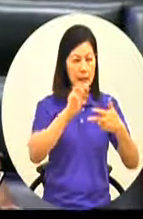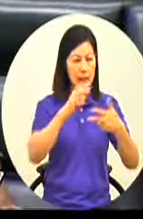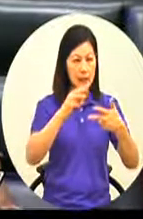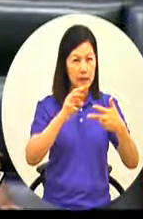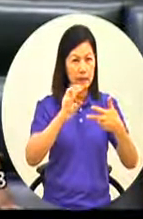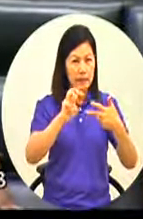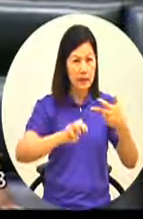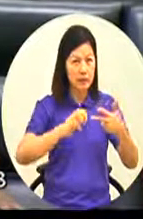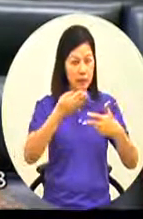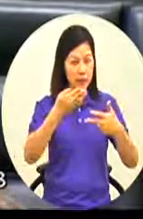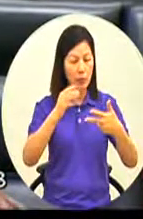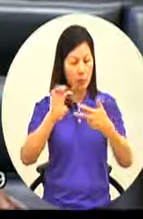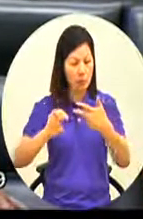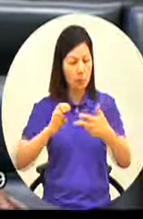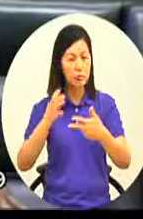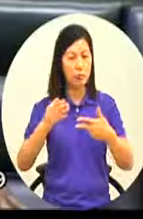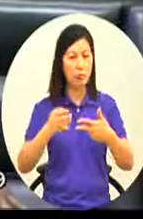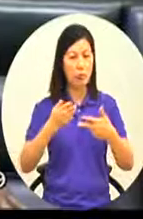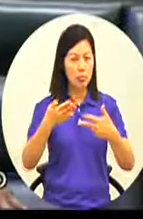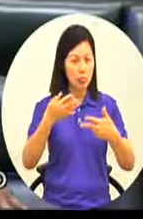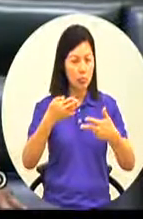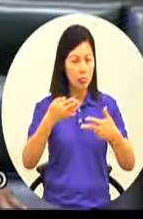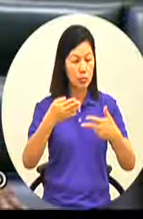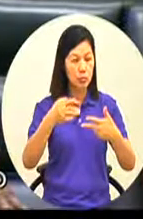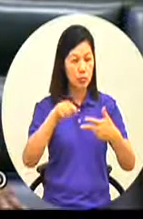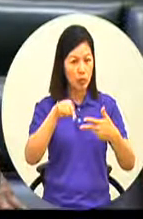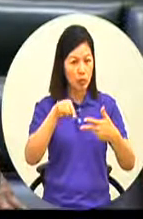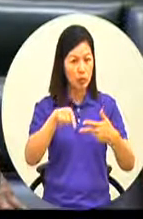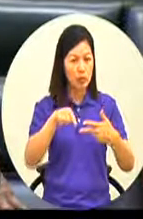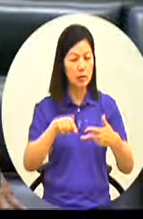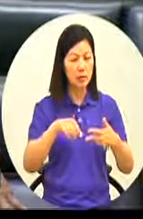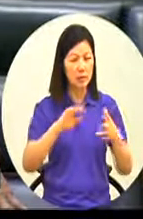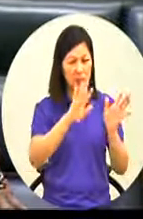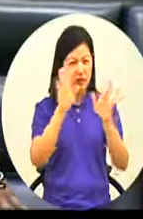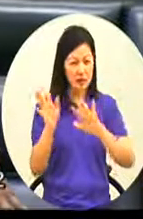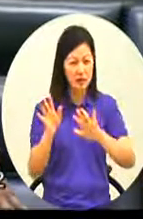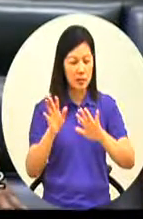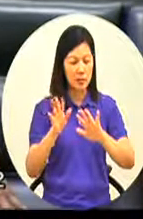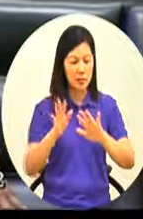39周到40周，当然伫39礼拜到40礼拜，也生产期